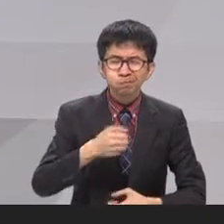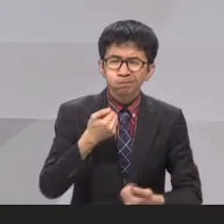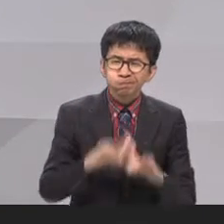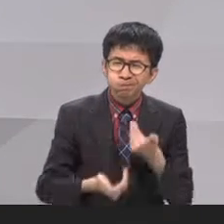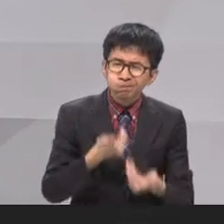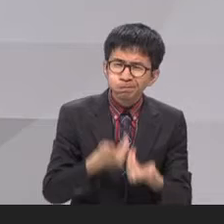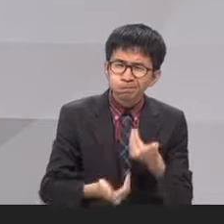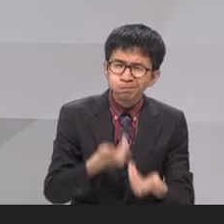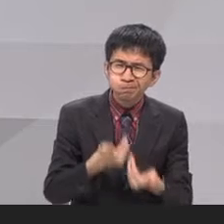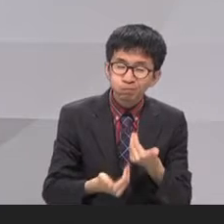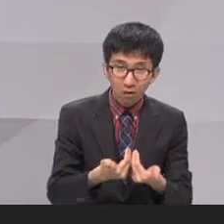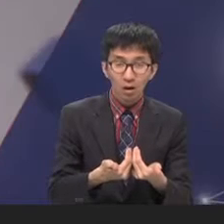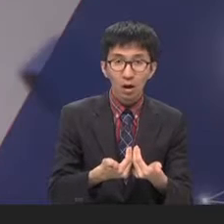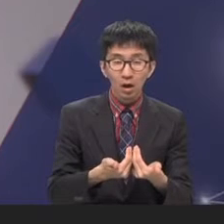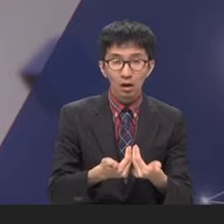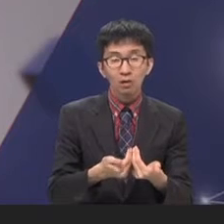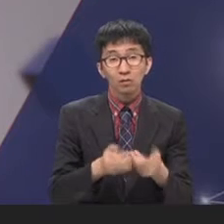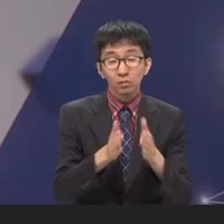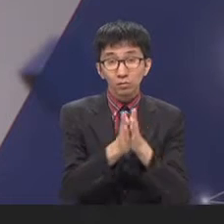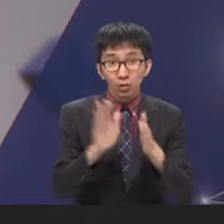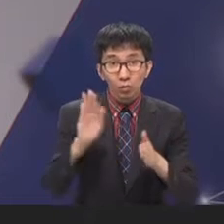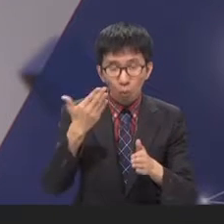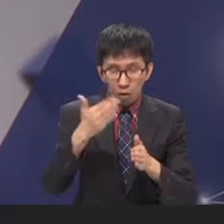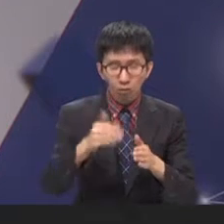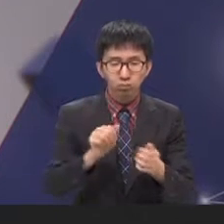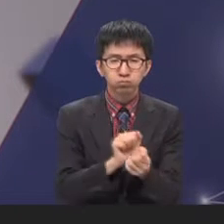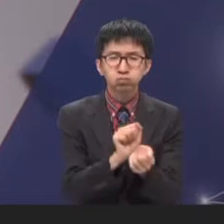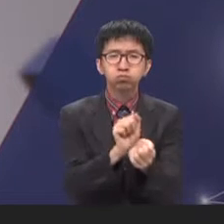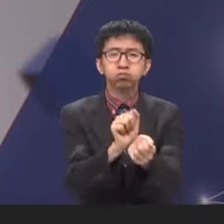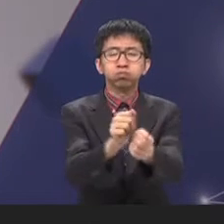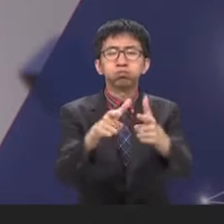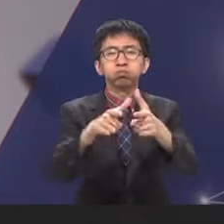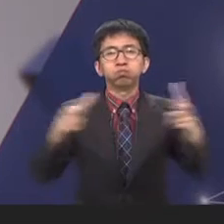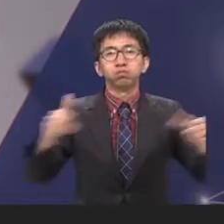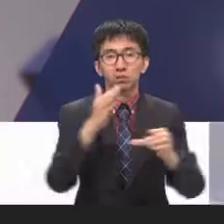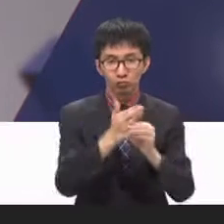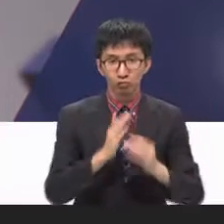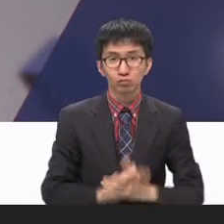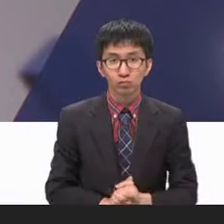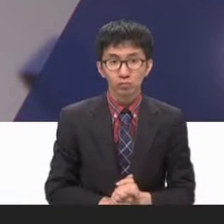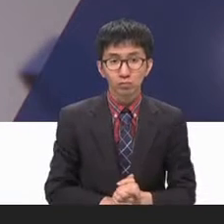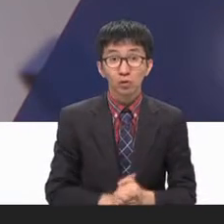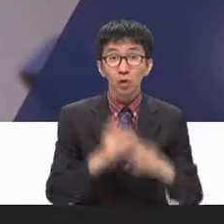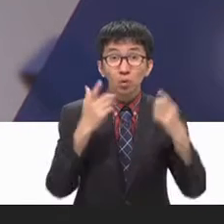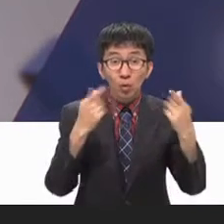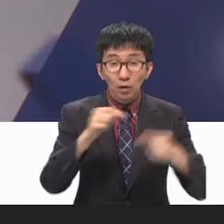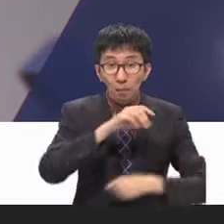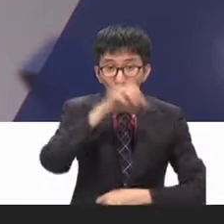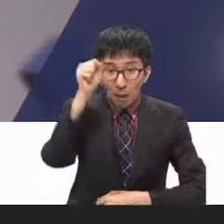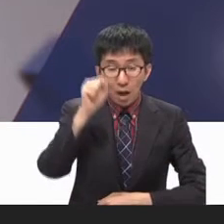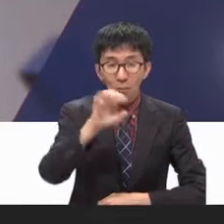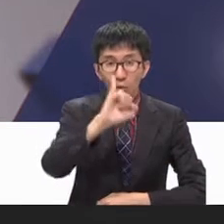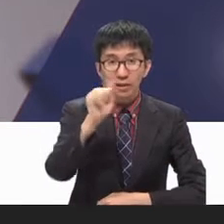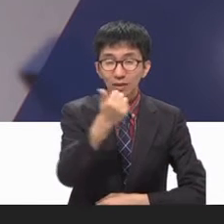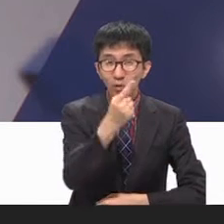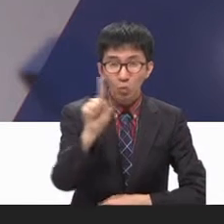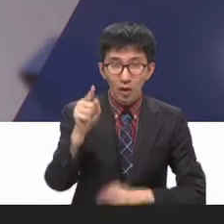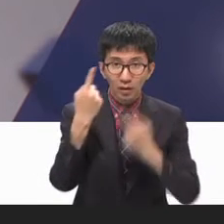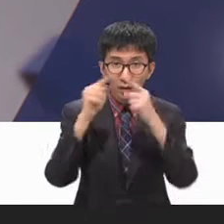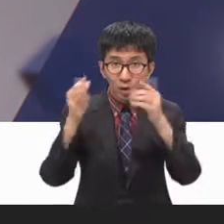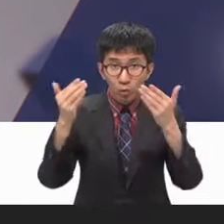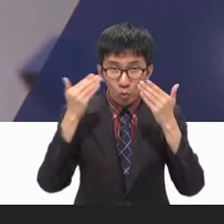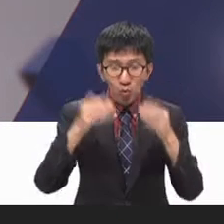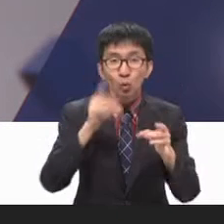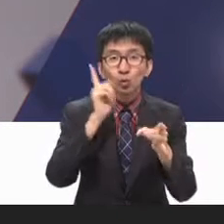4 흑자에 지금 파장의 외 불어도 번지고 있는 상태가 쓰는데요 그래서 지금 같은 사업에 선정된 인하대와 동국대 총학생회장